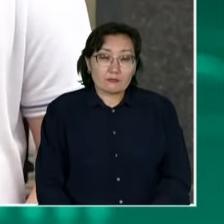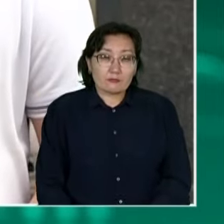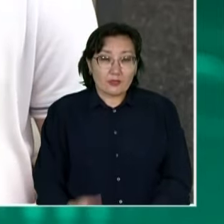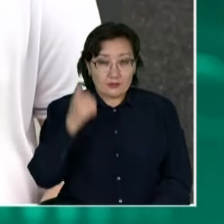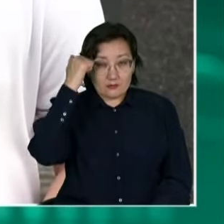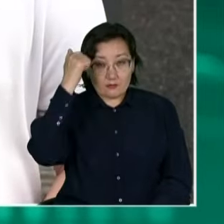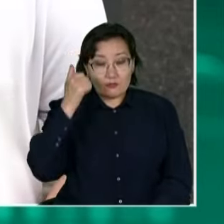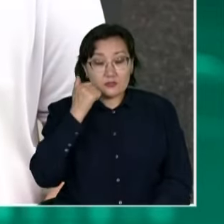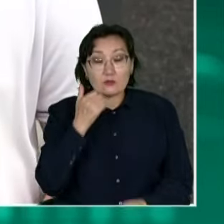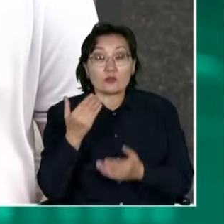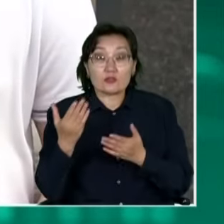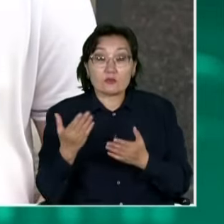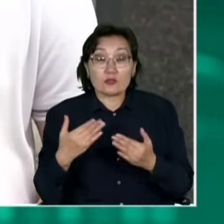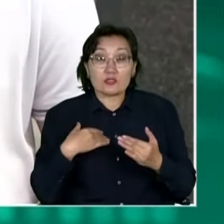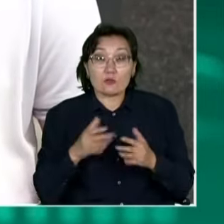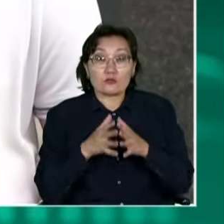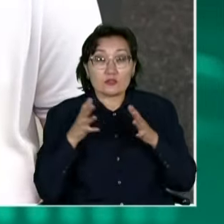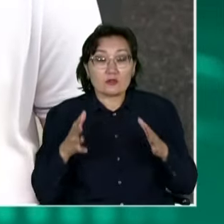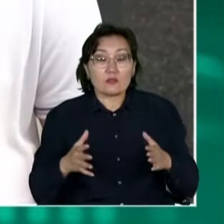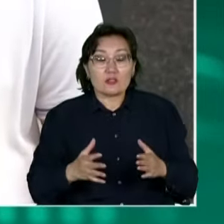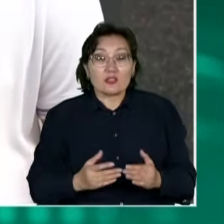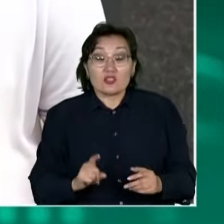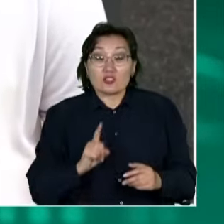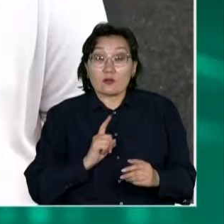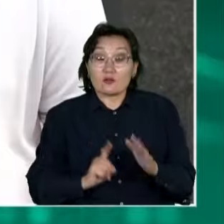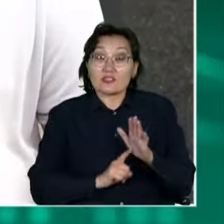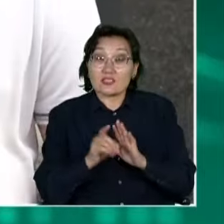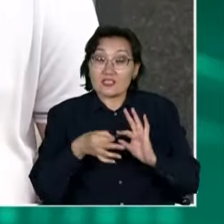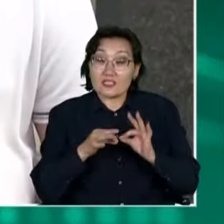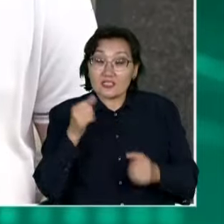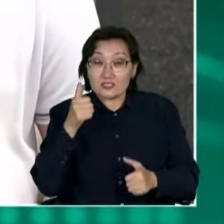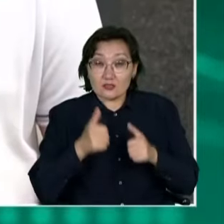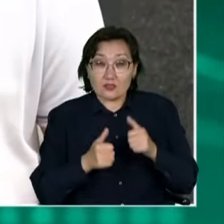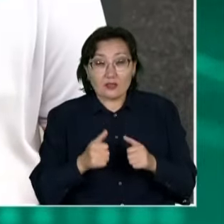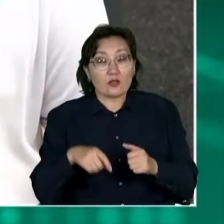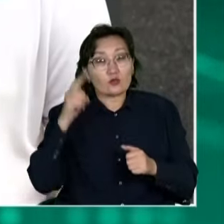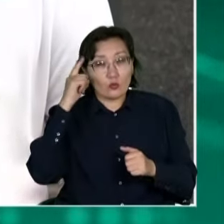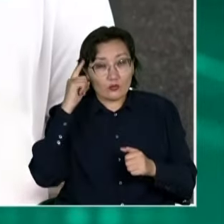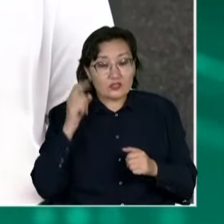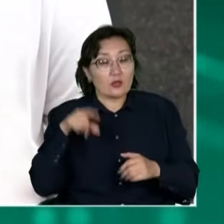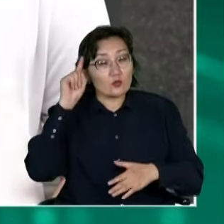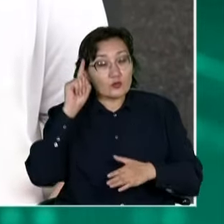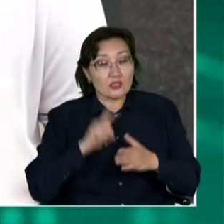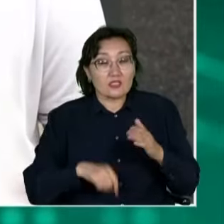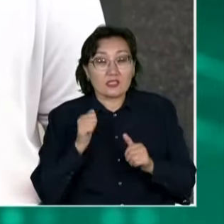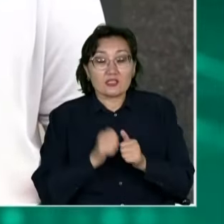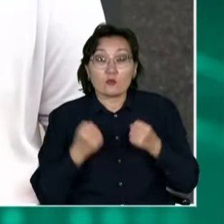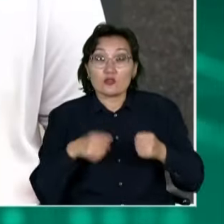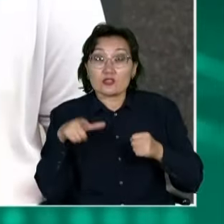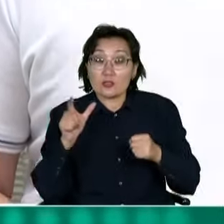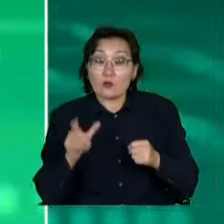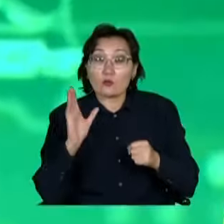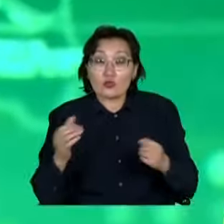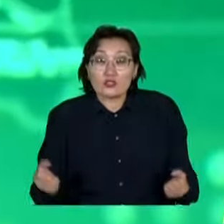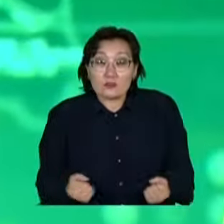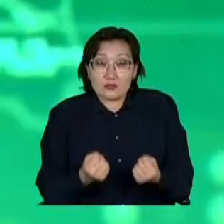Спасибо, Диас Саветкалиулы. Мы с большим энтузиазмом ожидаем начала Олимпийских игр и, несомненно, надеемся, что каждый казахстанец будет болеть